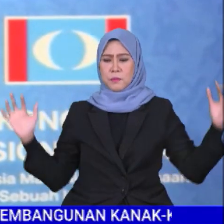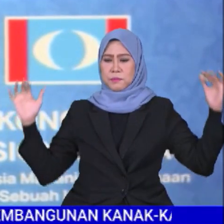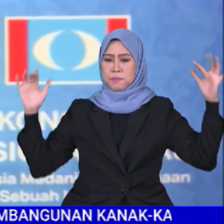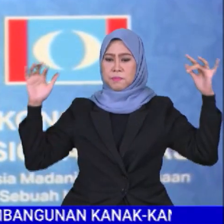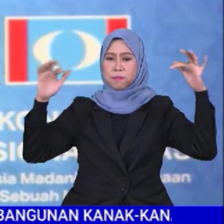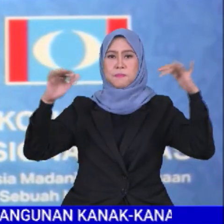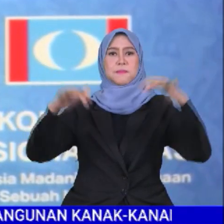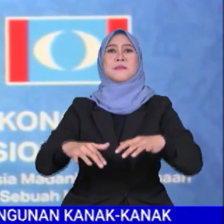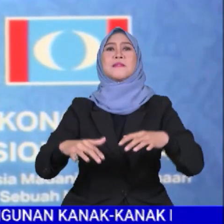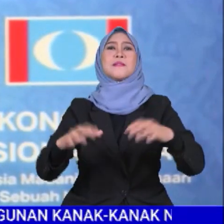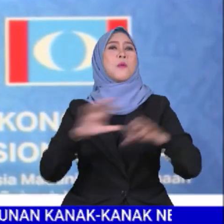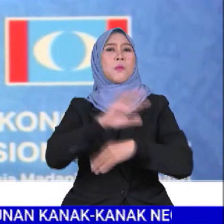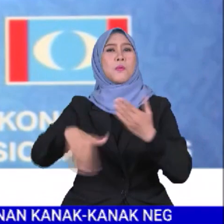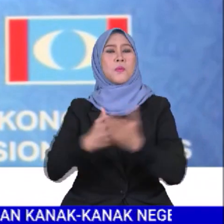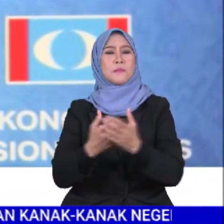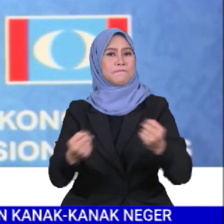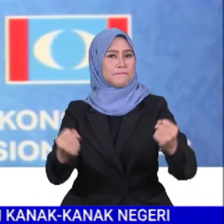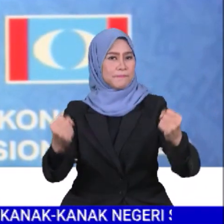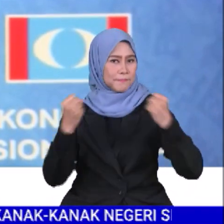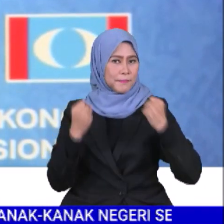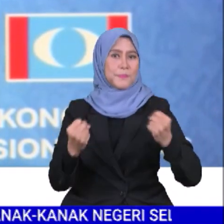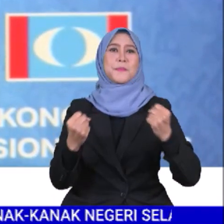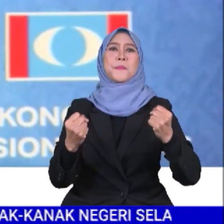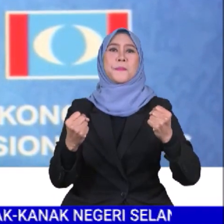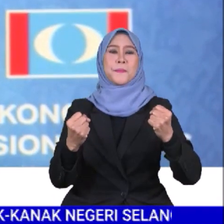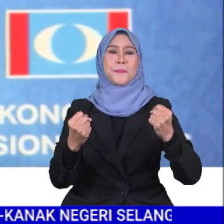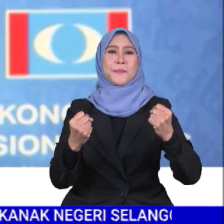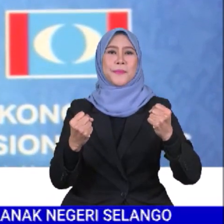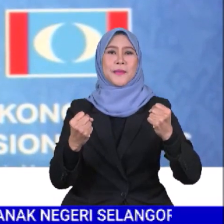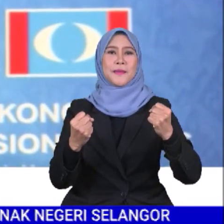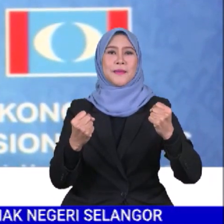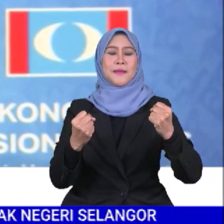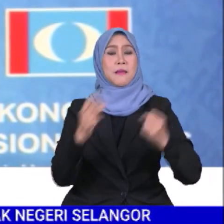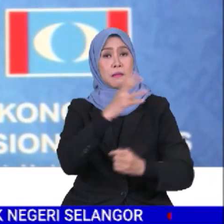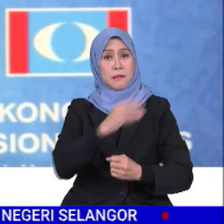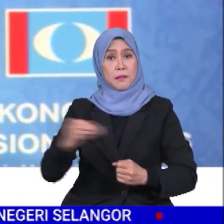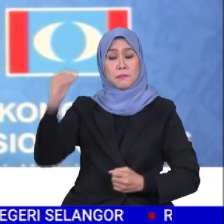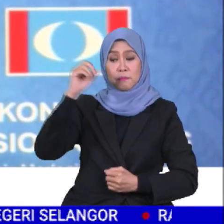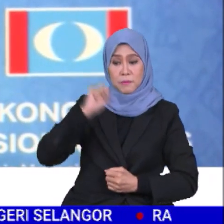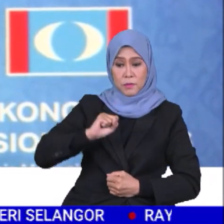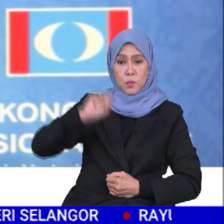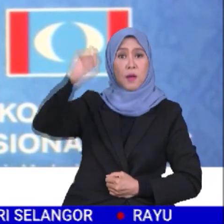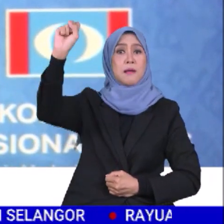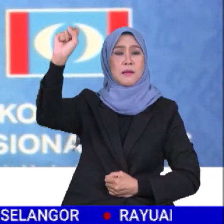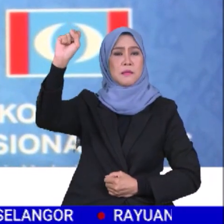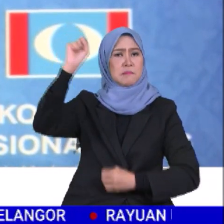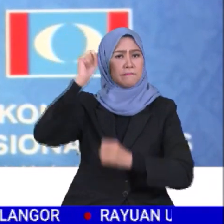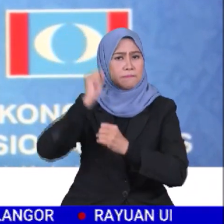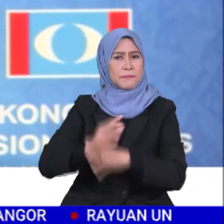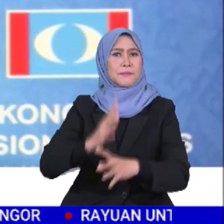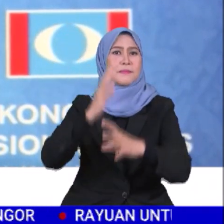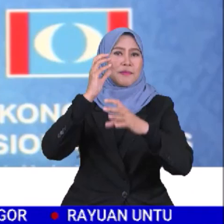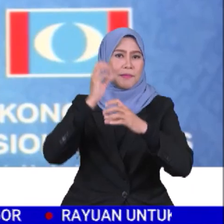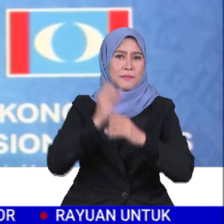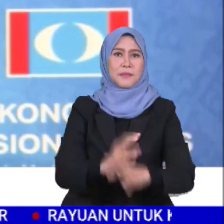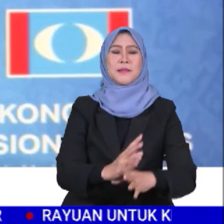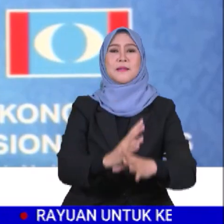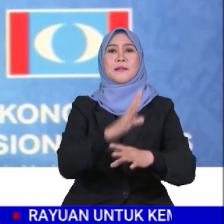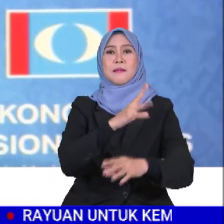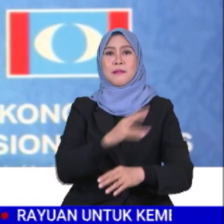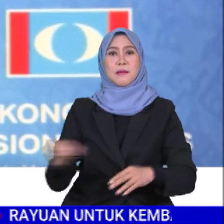semua kekuatan dan kelebihan. Kita bulatkan tekad perjuangan. Kita terus melangkah